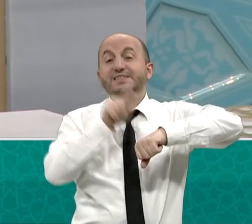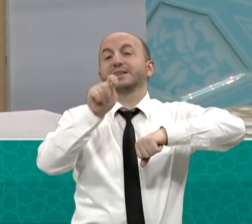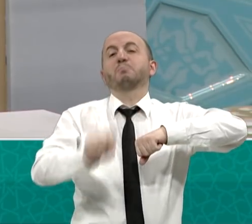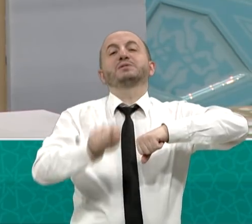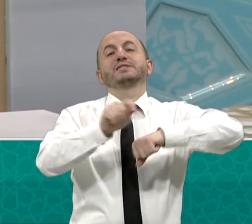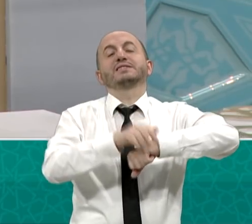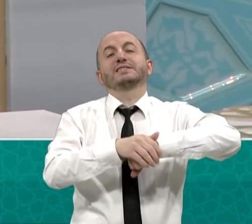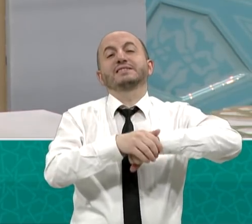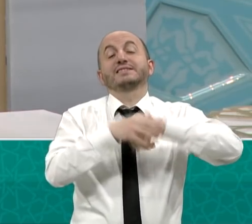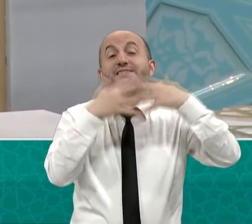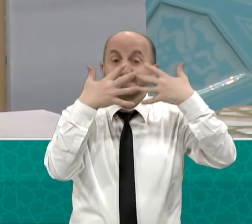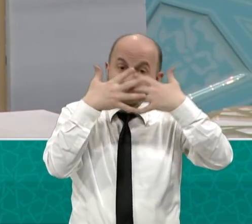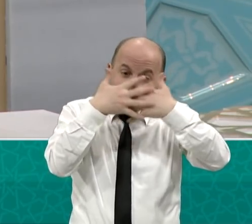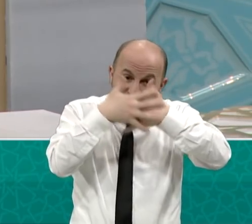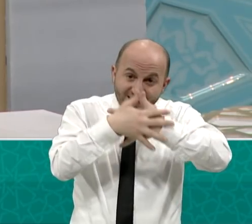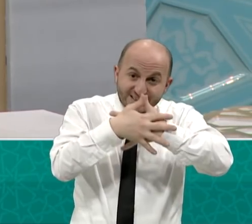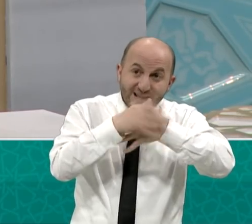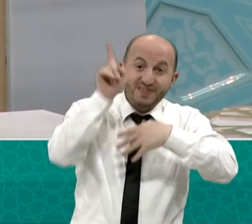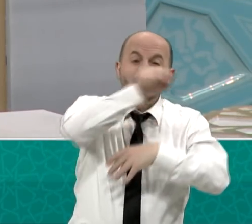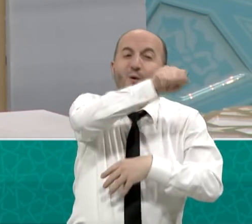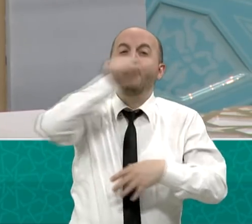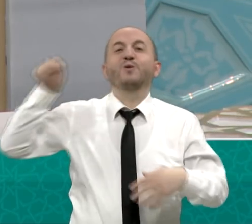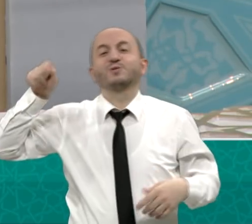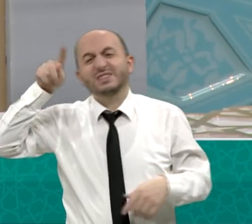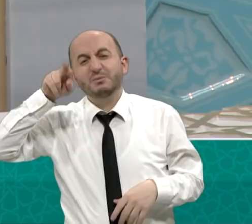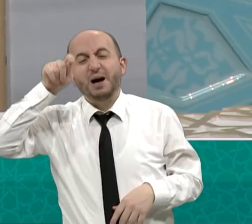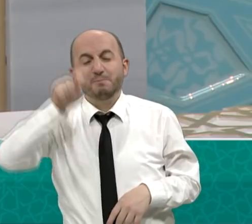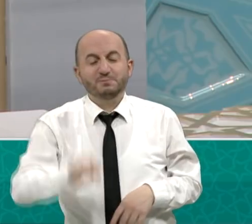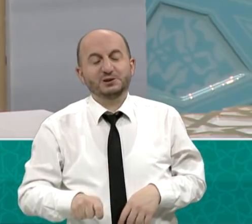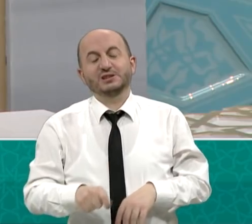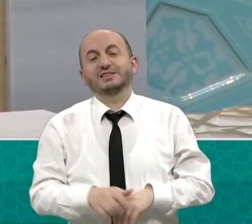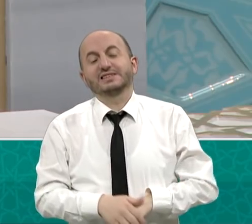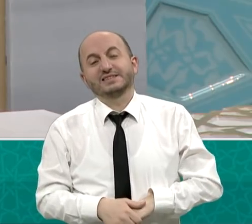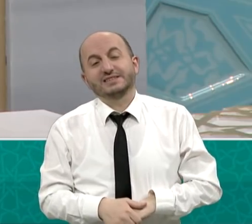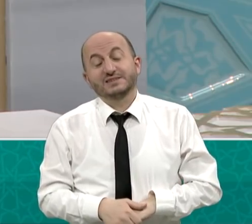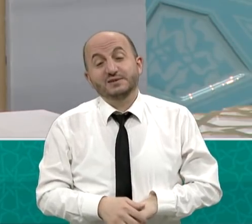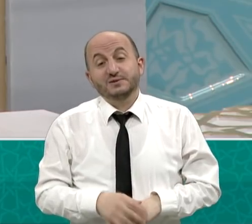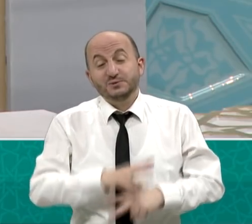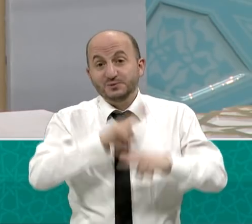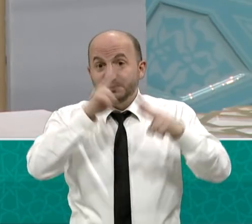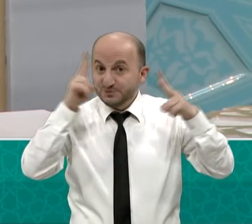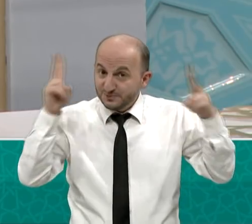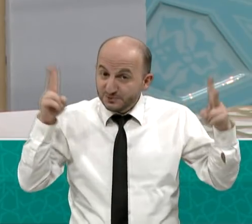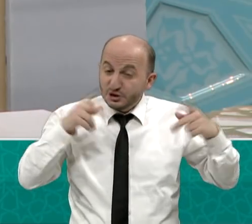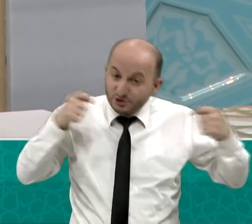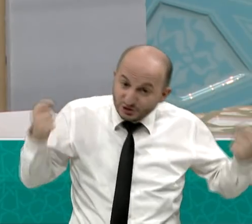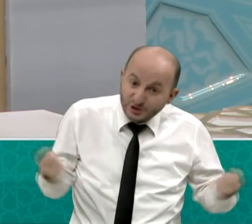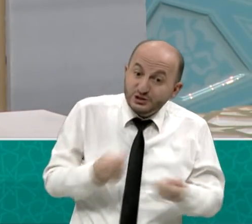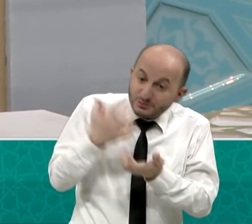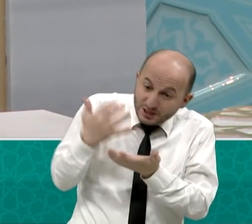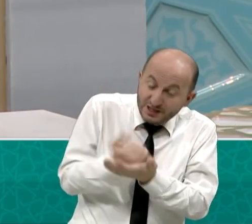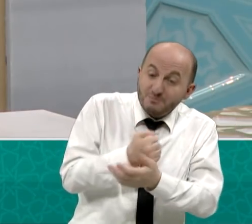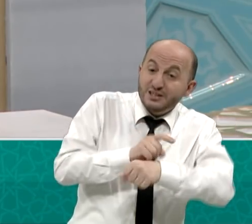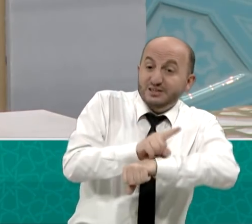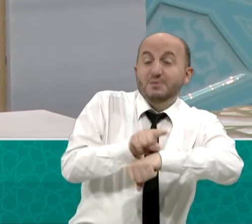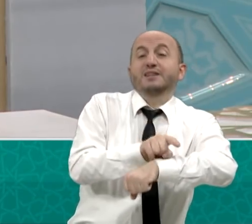libasa. Geceyi bir örtü kılmış bizim için. Ve ceanne nehara maaşa. Gündüzü de maişet zamanı kılmış bizim